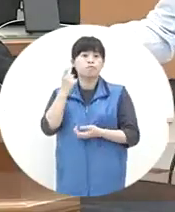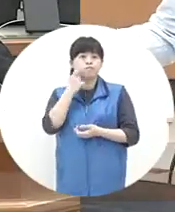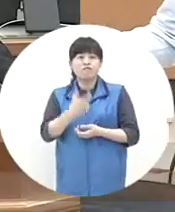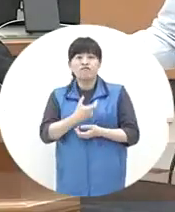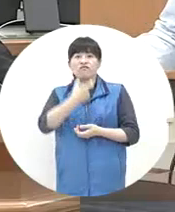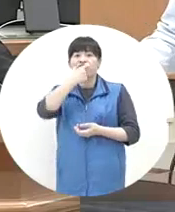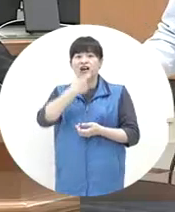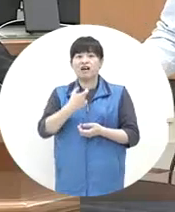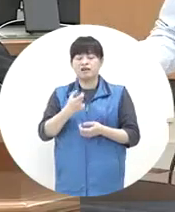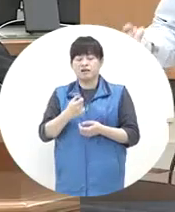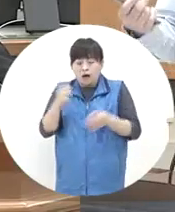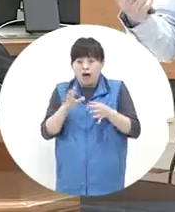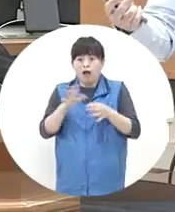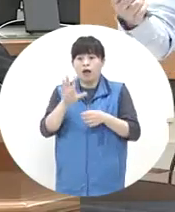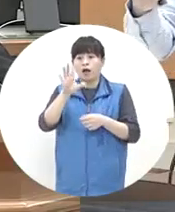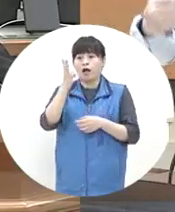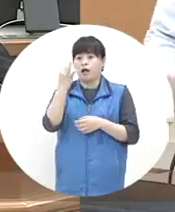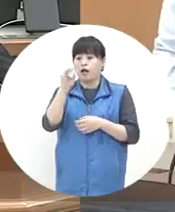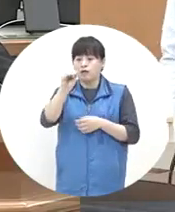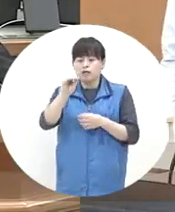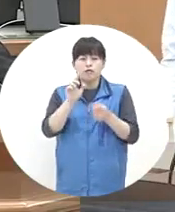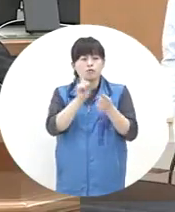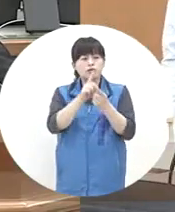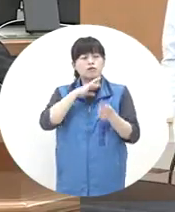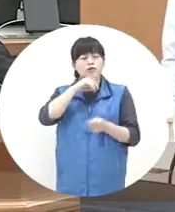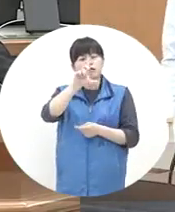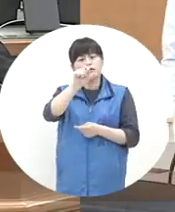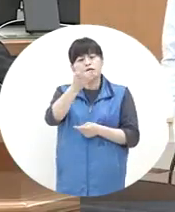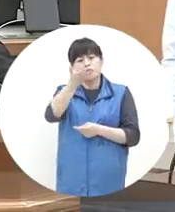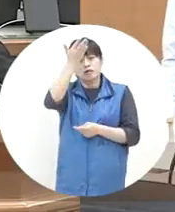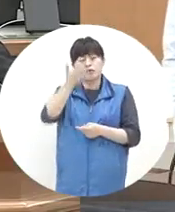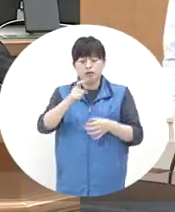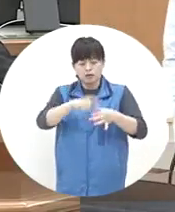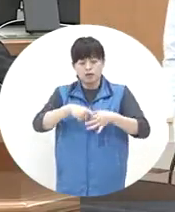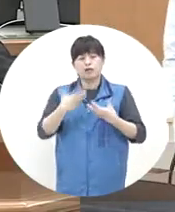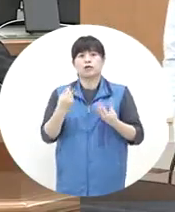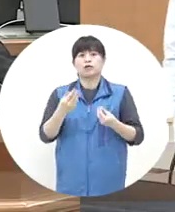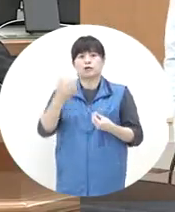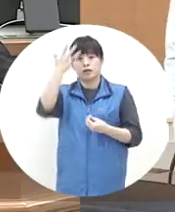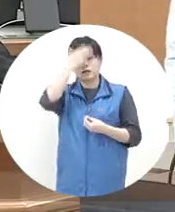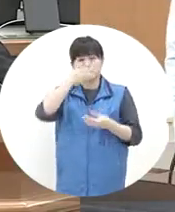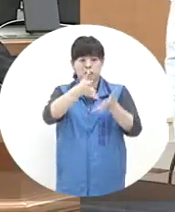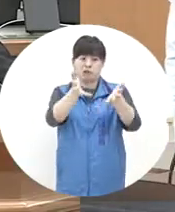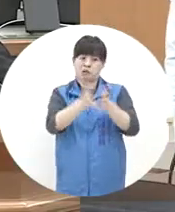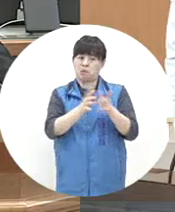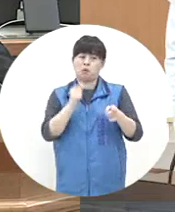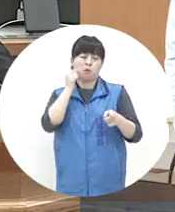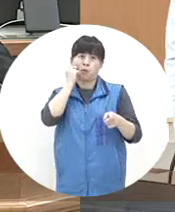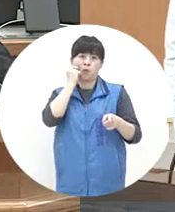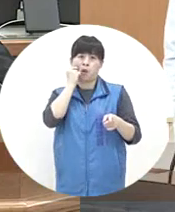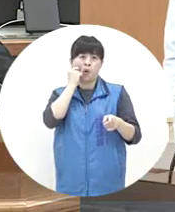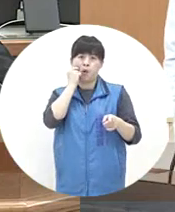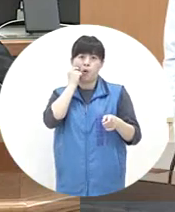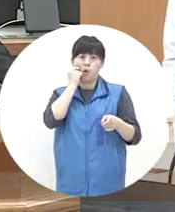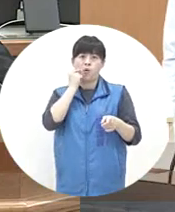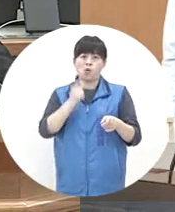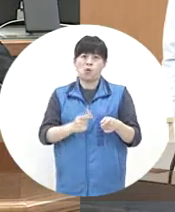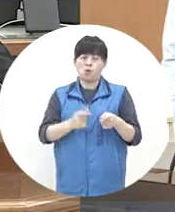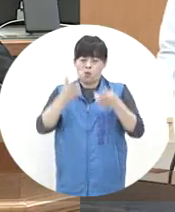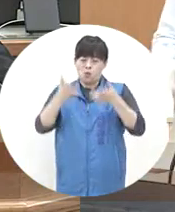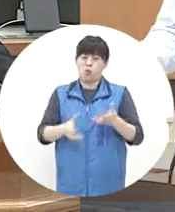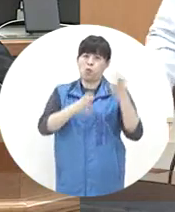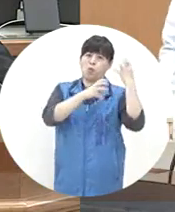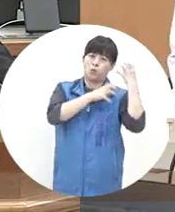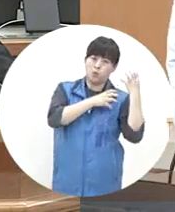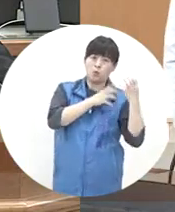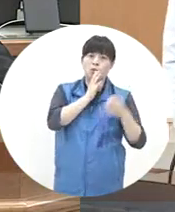动就是好几万块，这个对于65岁以上，齁，没有收入的这个老人家来讲，其实是一个很重的一个负担